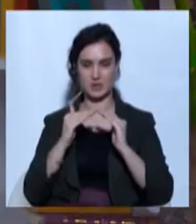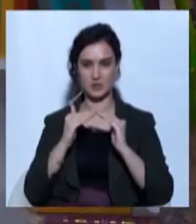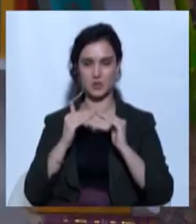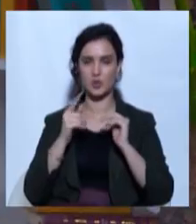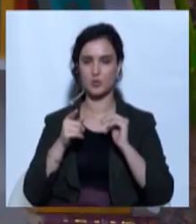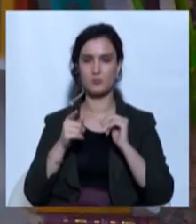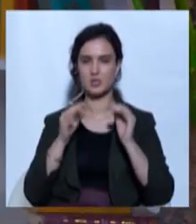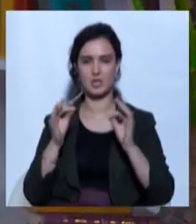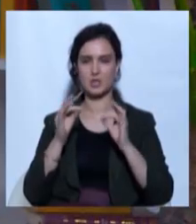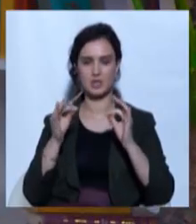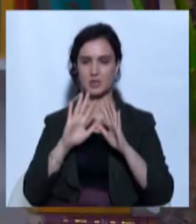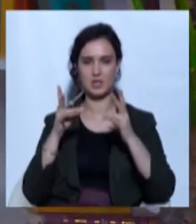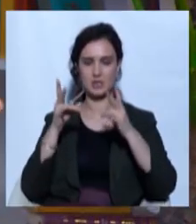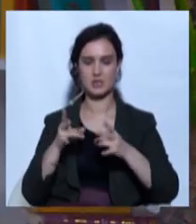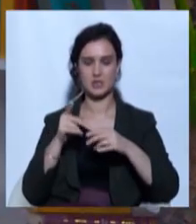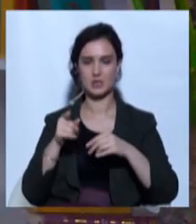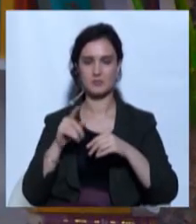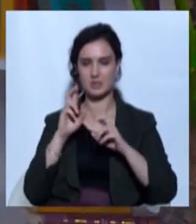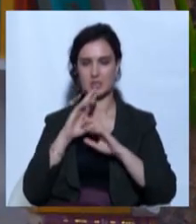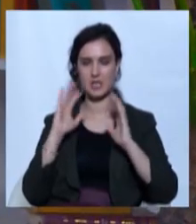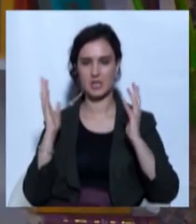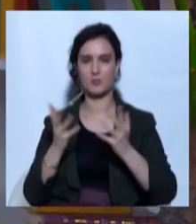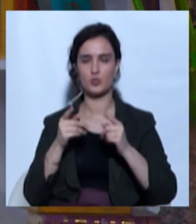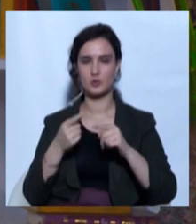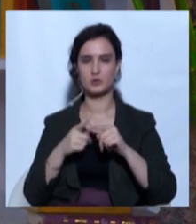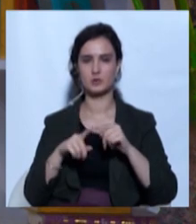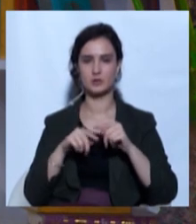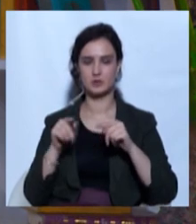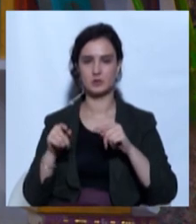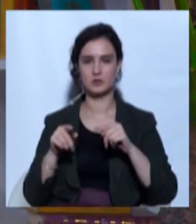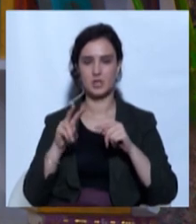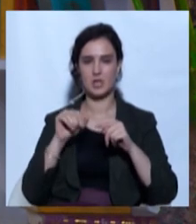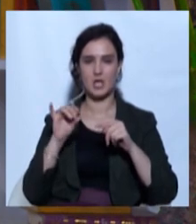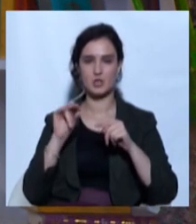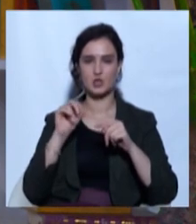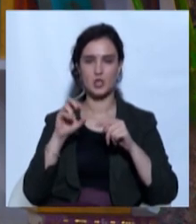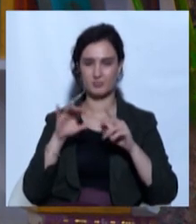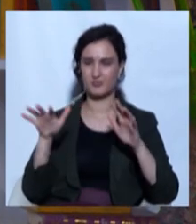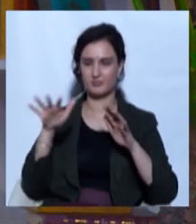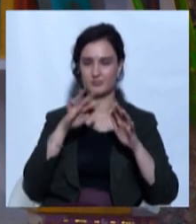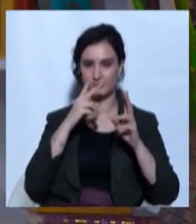რომელიც არანაირად არ აზიანებს გარემოს, ერწყმის ლანდშაფტს და